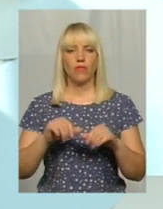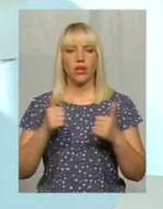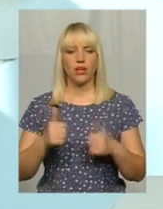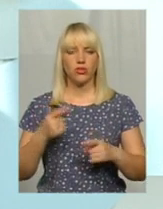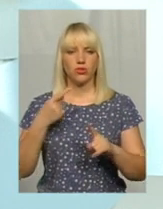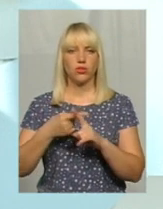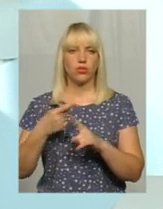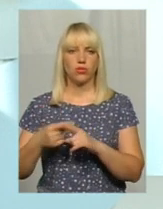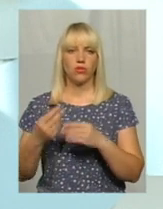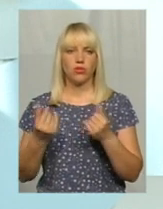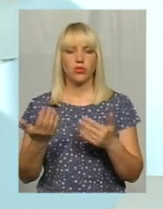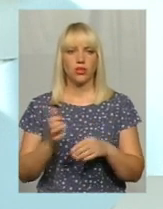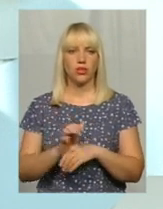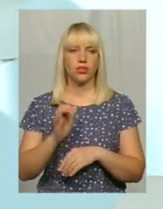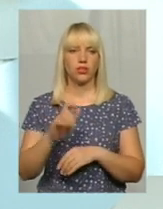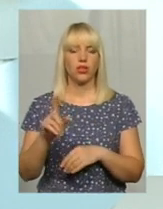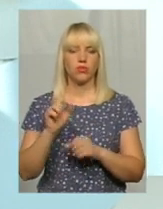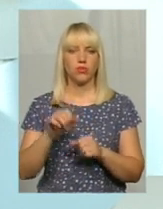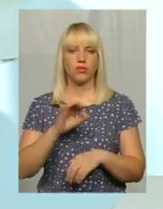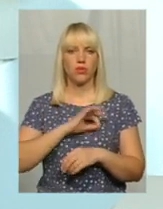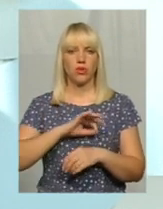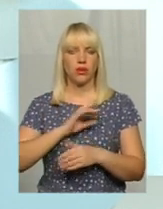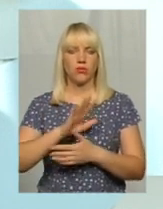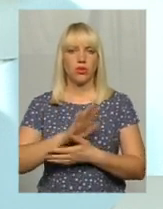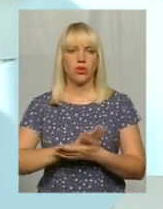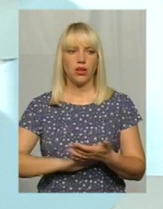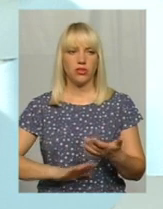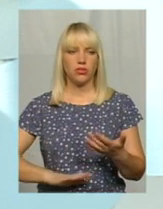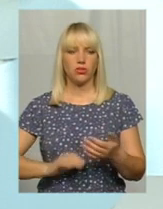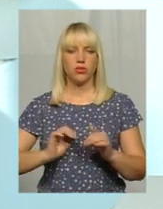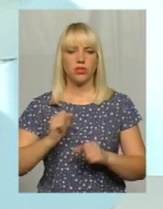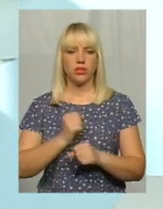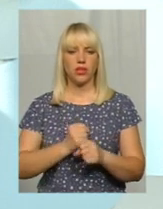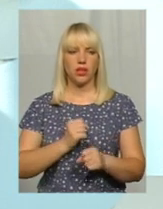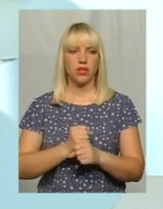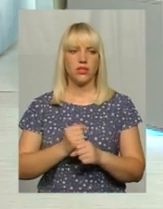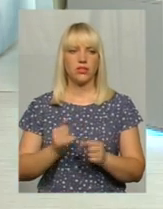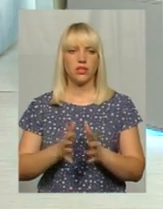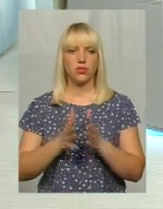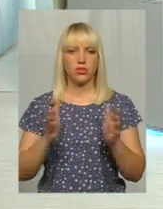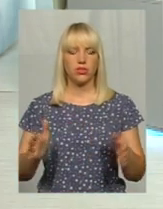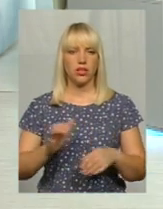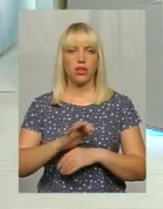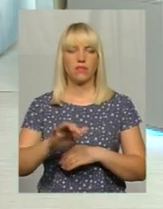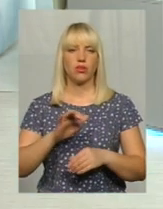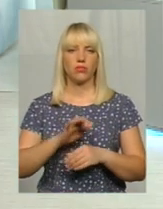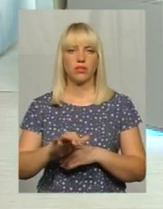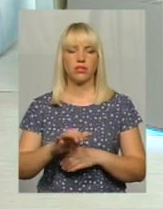які надходять і в тому числі можуть використовуватися на подальшу діяльність у вигляді розширення виробництва чи